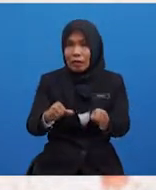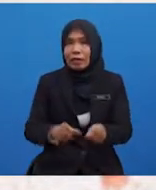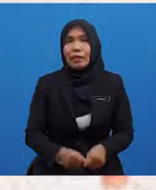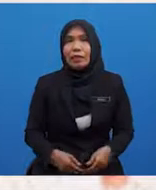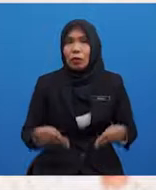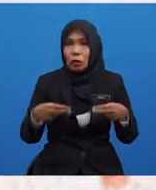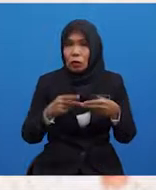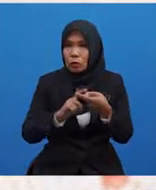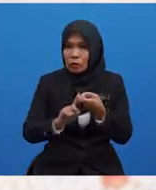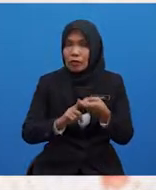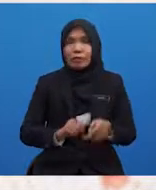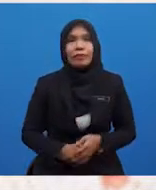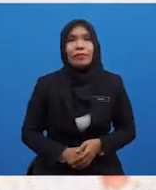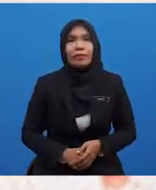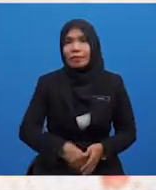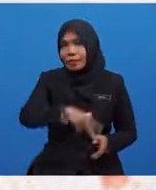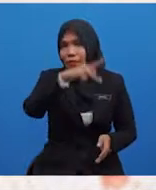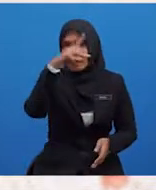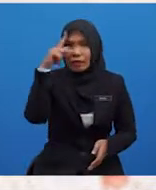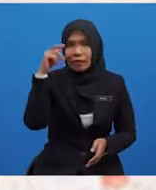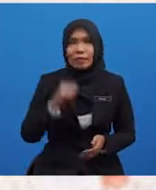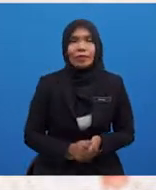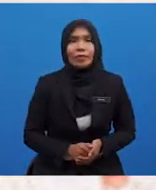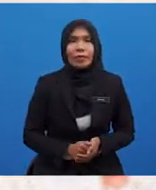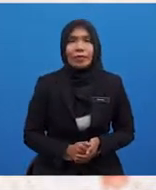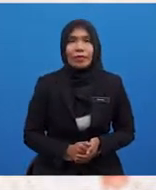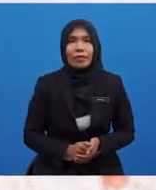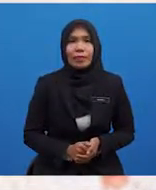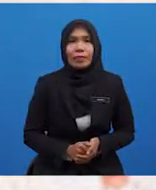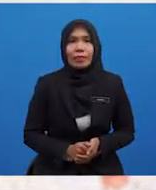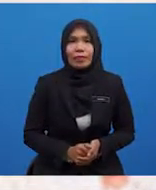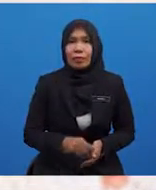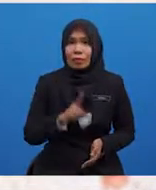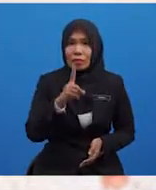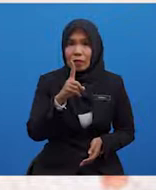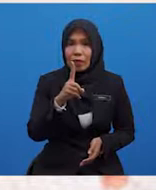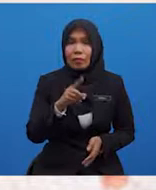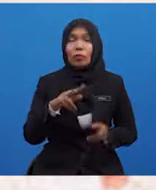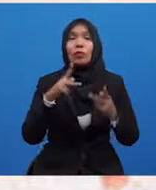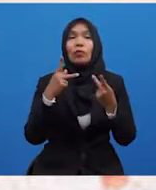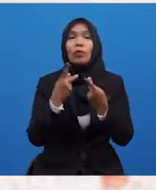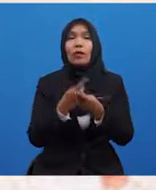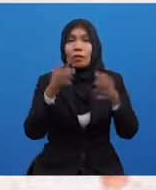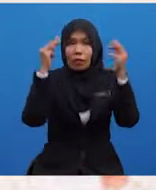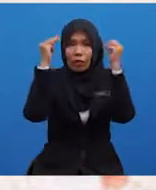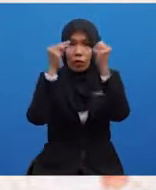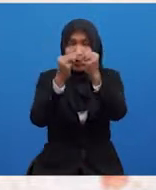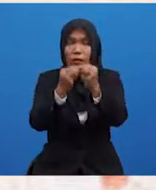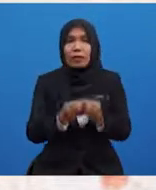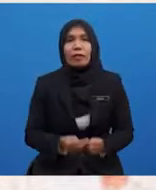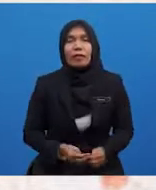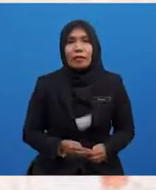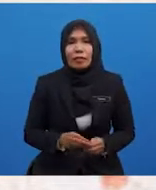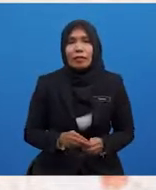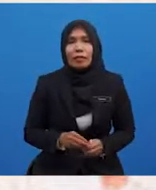kerana gambar rajah ini hanya menunjukkan satu kumpulan maklumat berkaitan